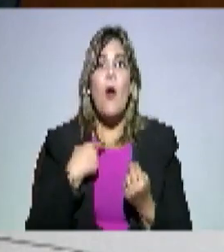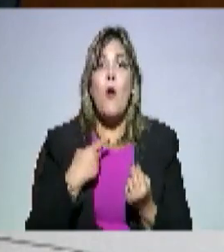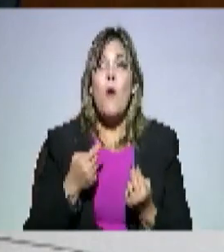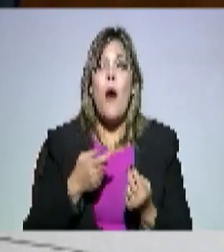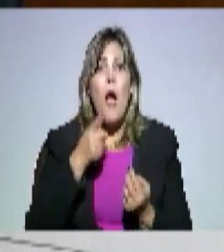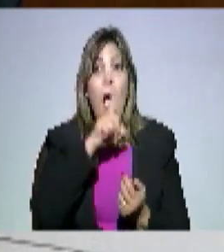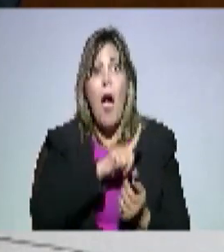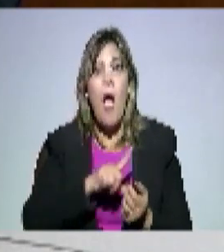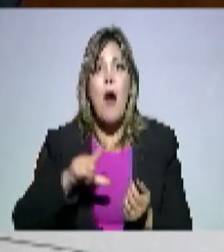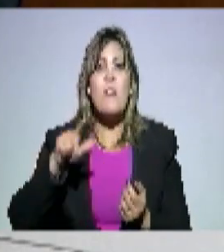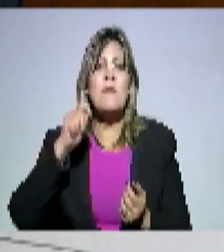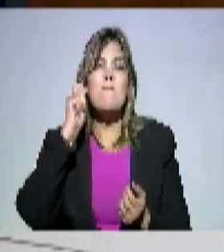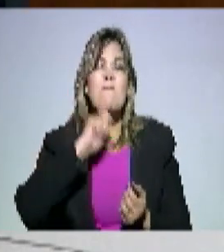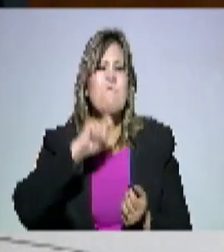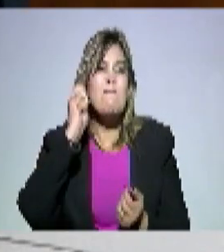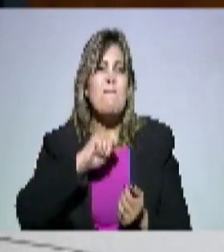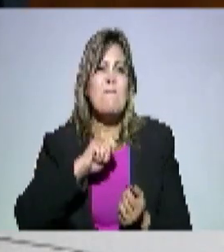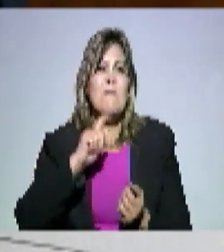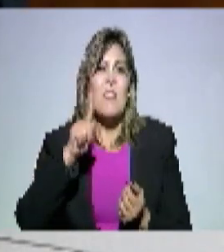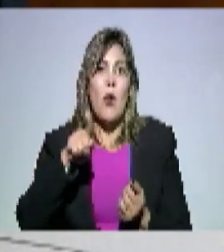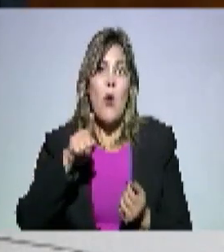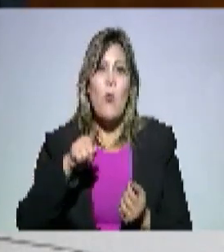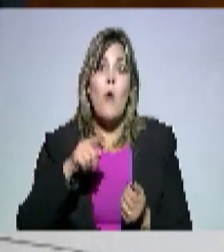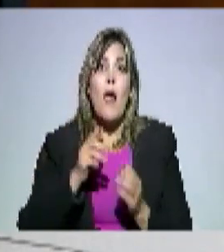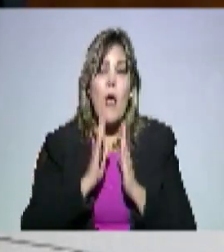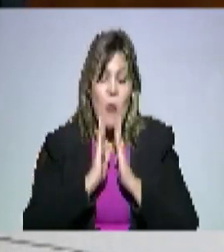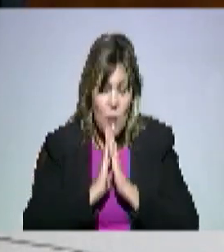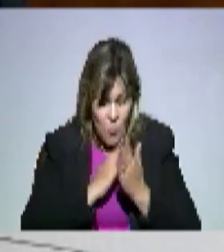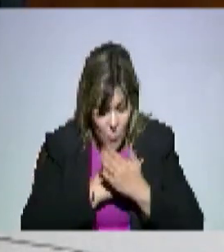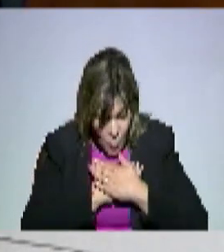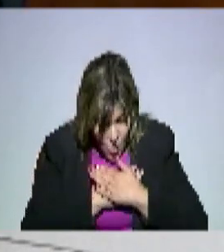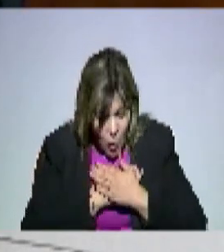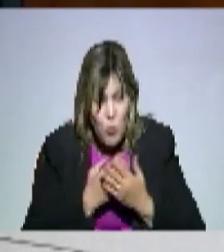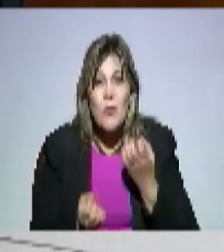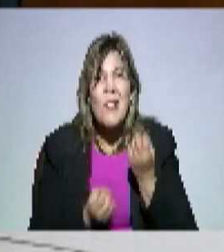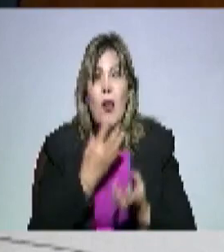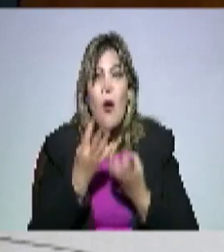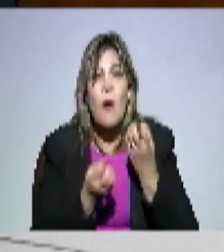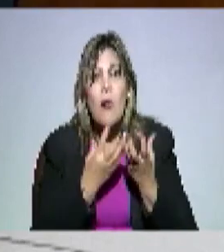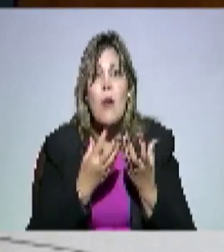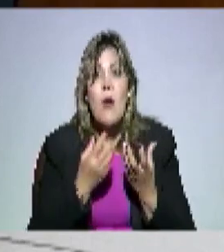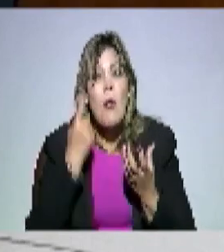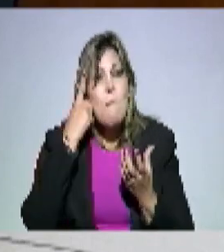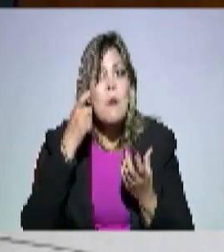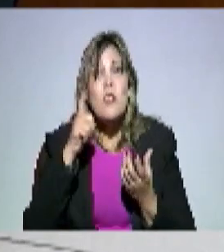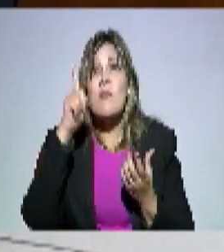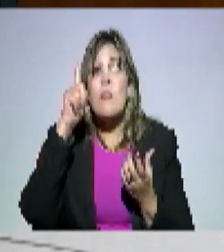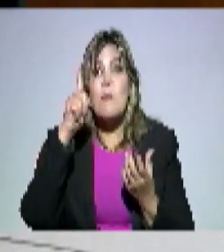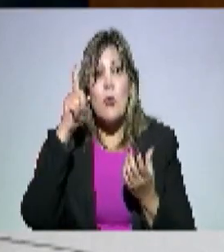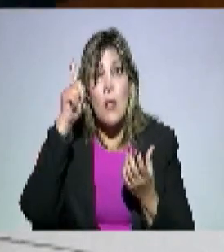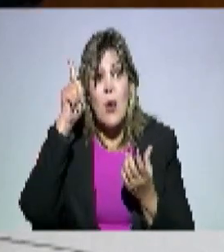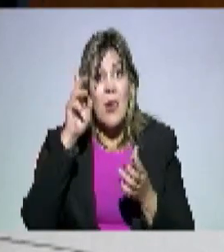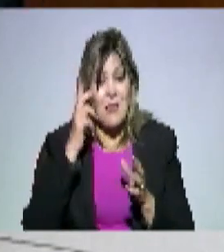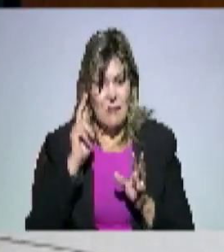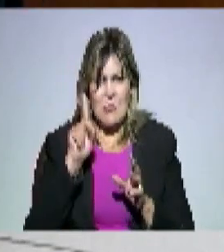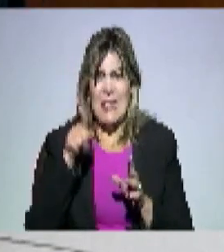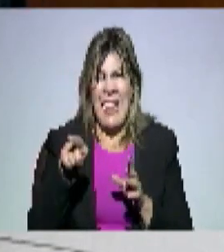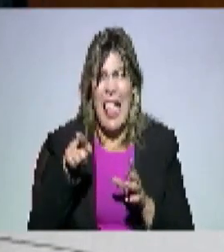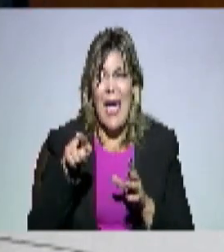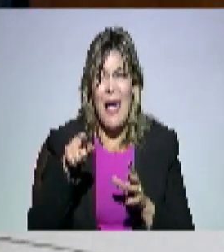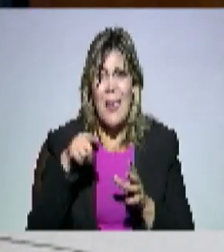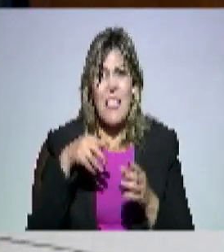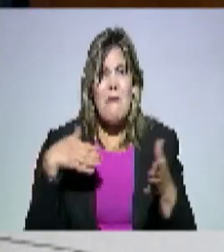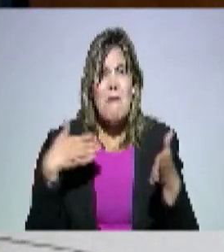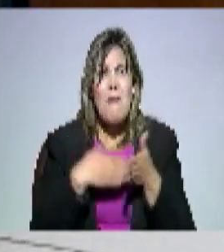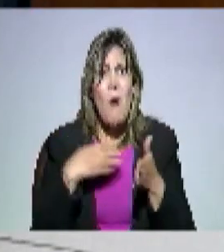عصابه شرس يعبد النار ما يعرفش ربنا في يوم الايام يبقى قديس اه يعقل